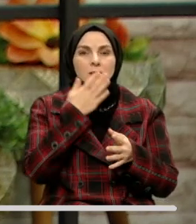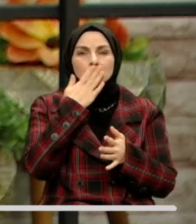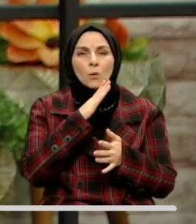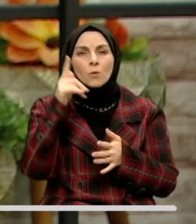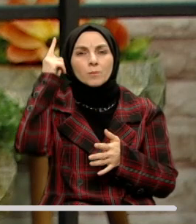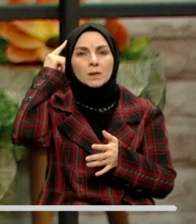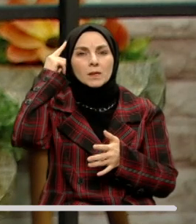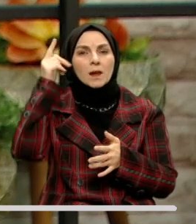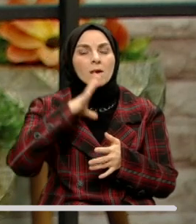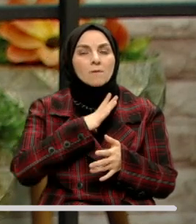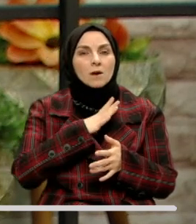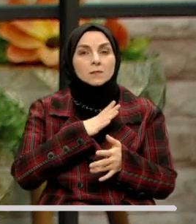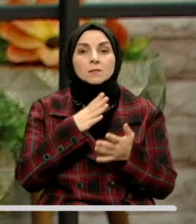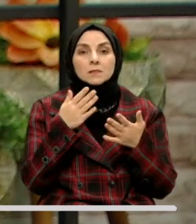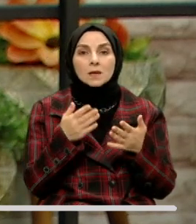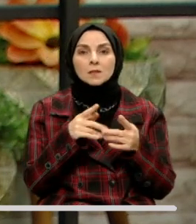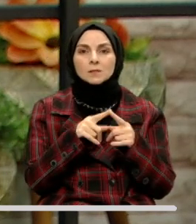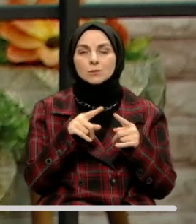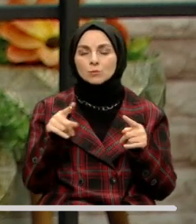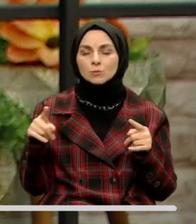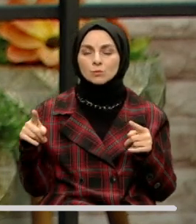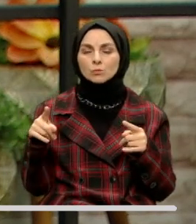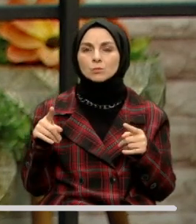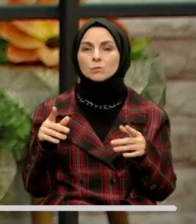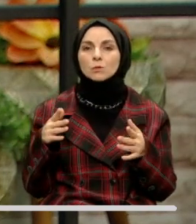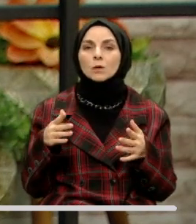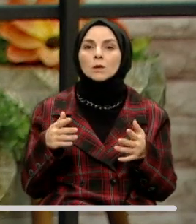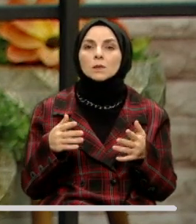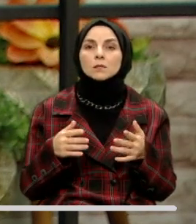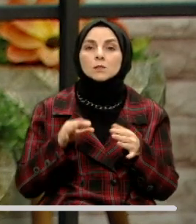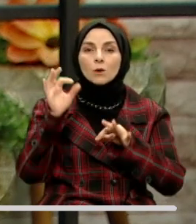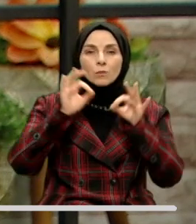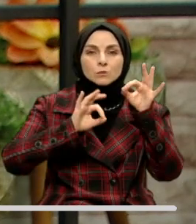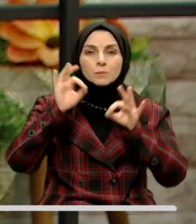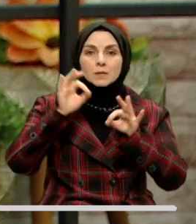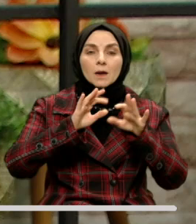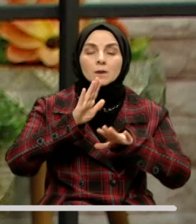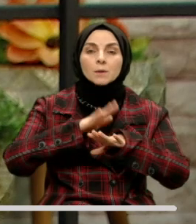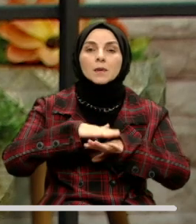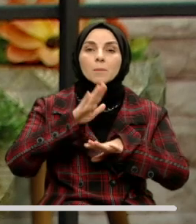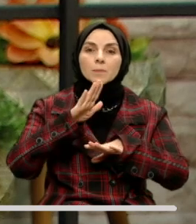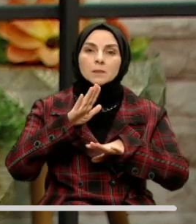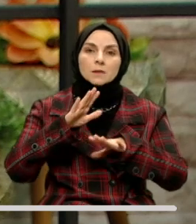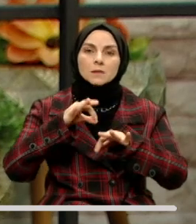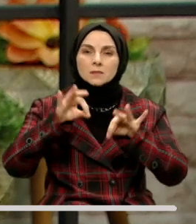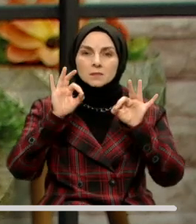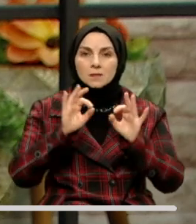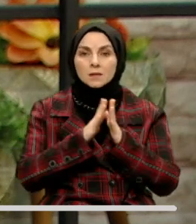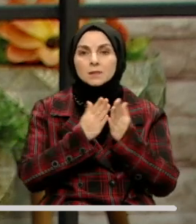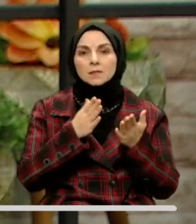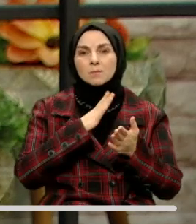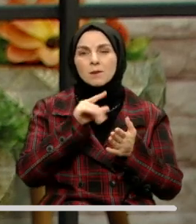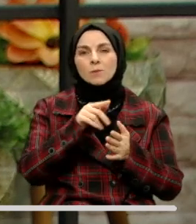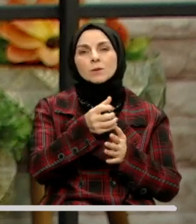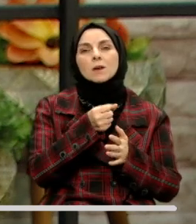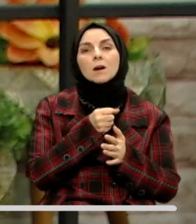Öylesine hazırlanmış bilgiler, yani uzun komisyonlar tarafından, ölçme değerlendirme tarafından değerlendirilmediği için de çocukların